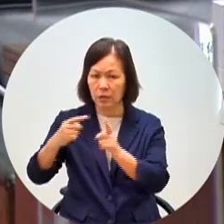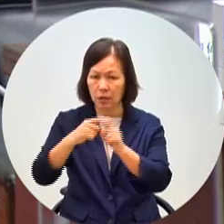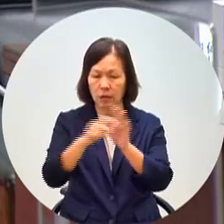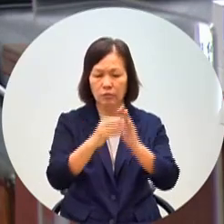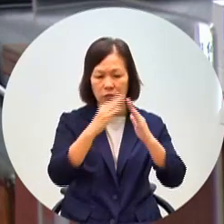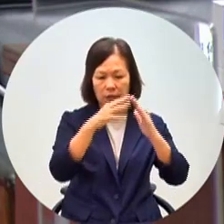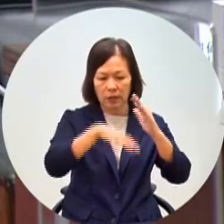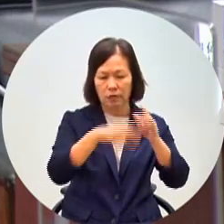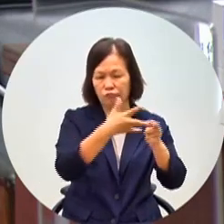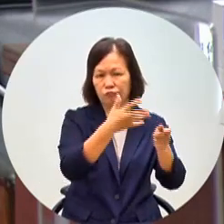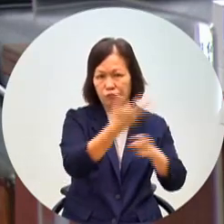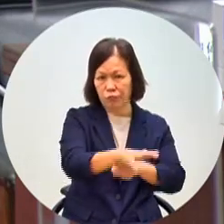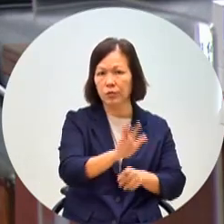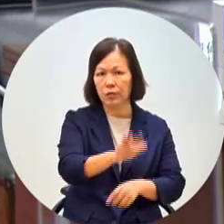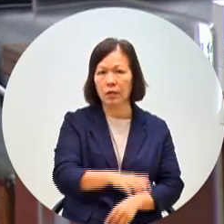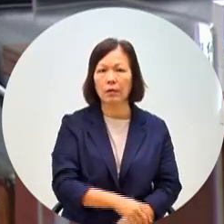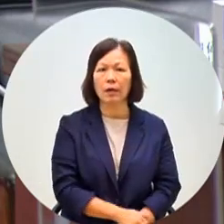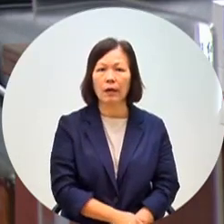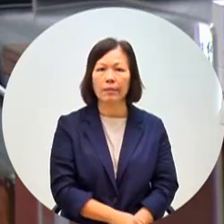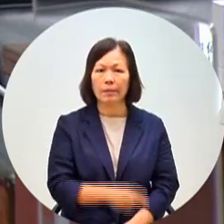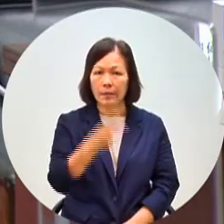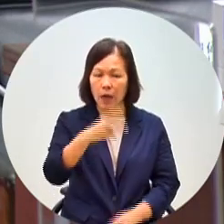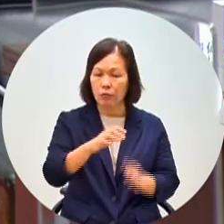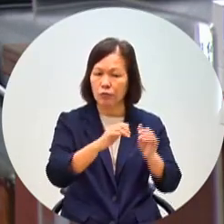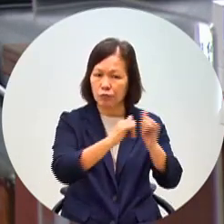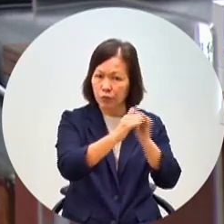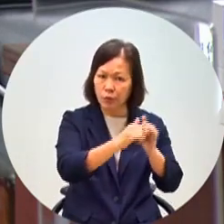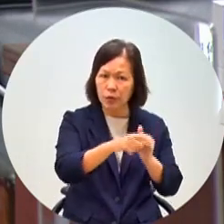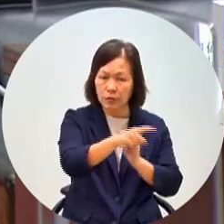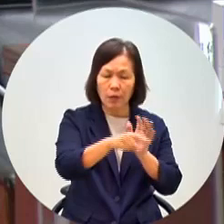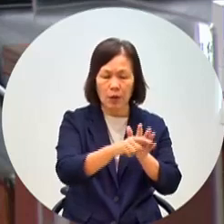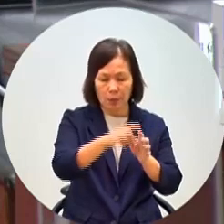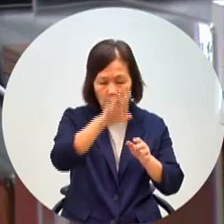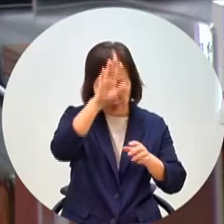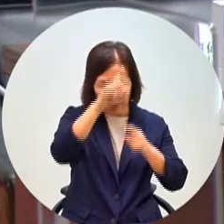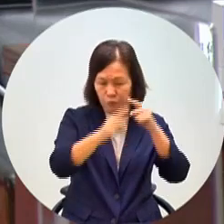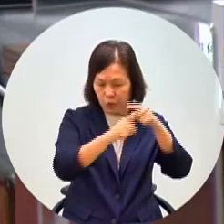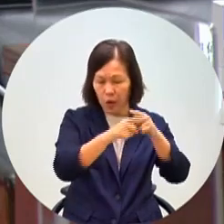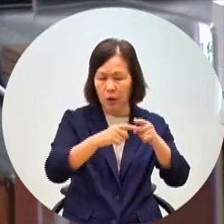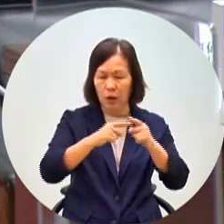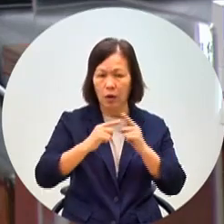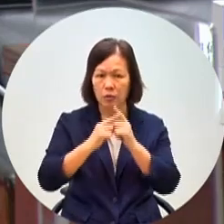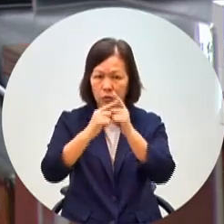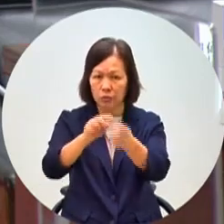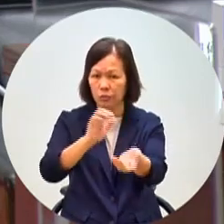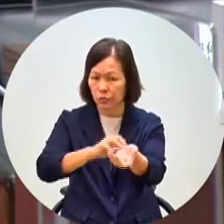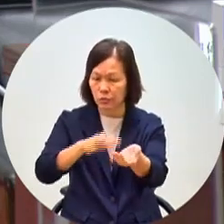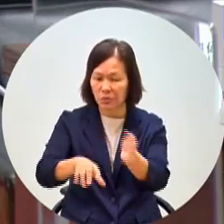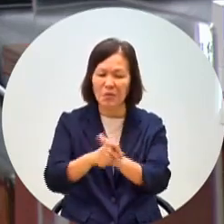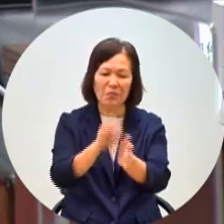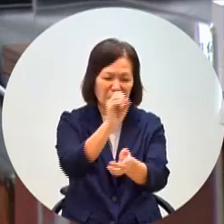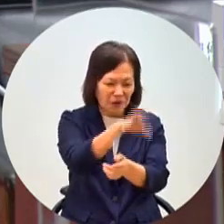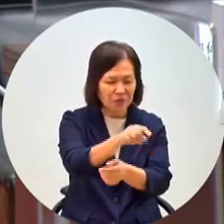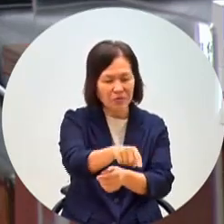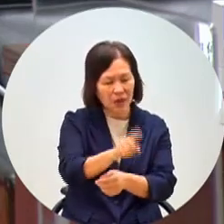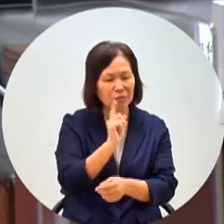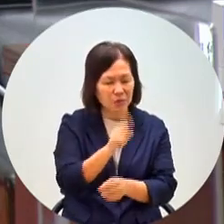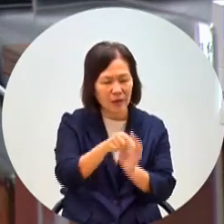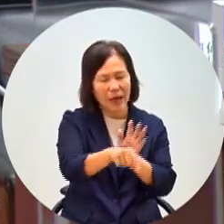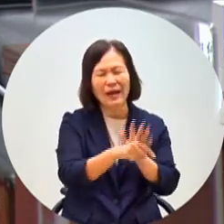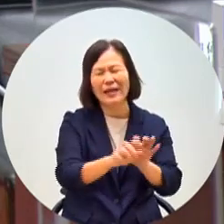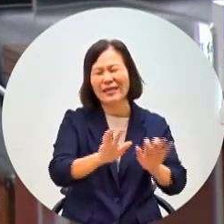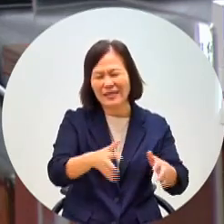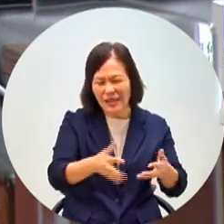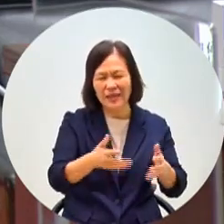家里，还有民众确诊了去医院 人甲伊讲吼，你这个轻微